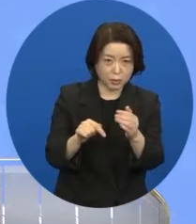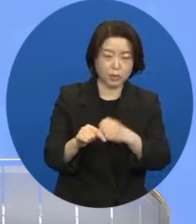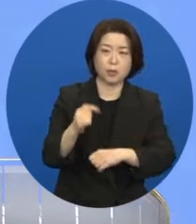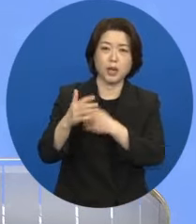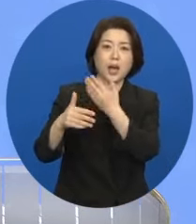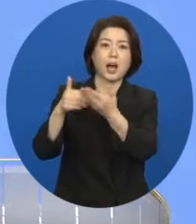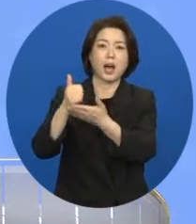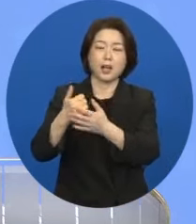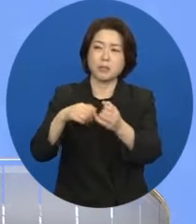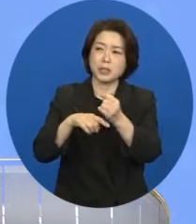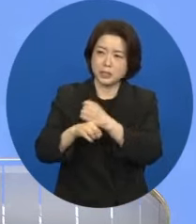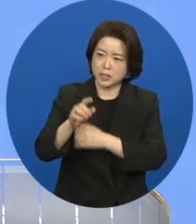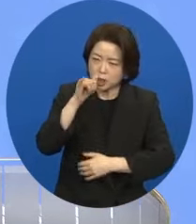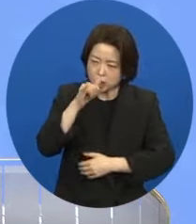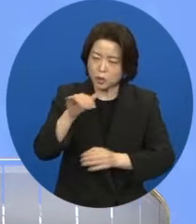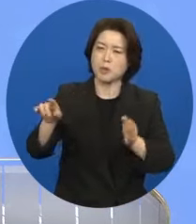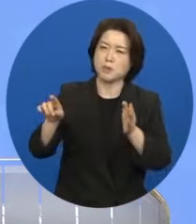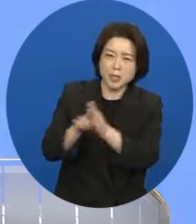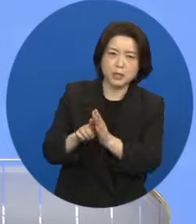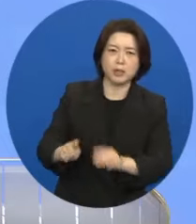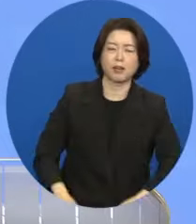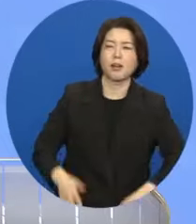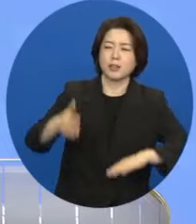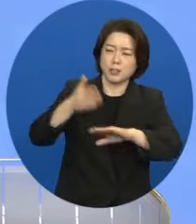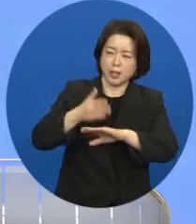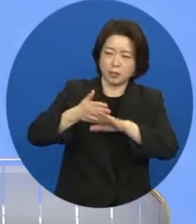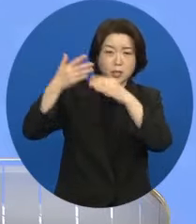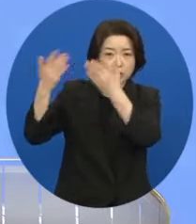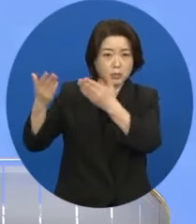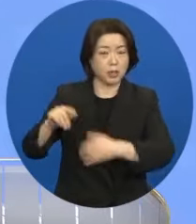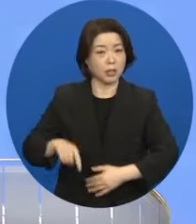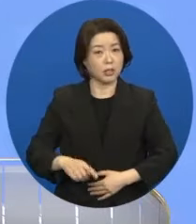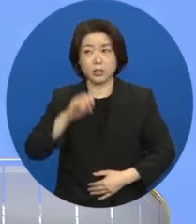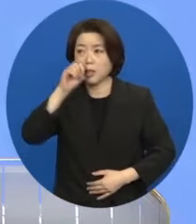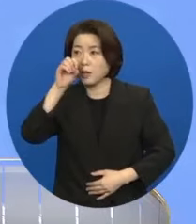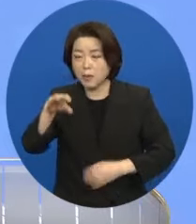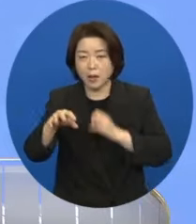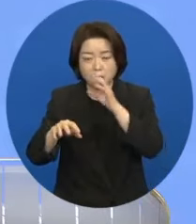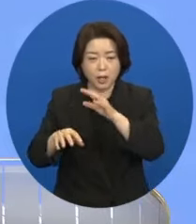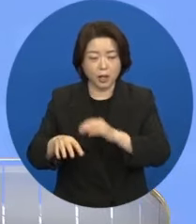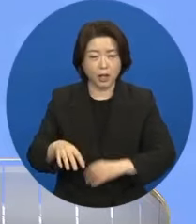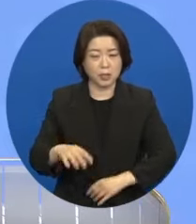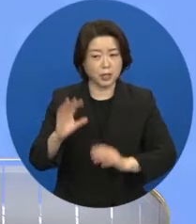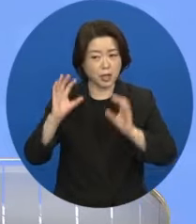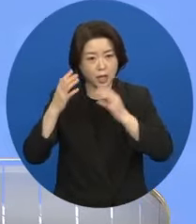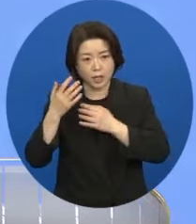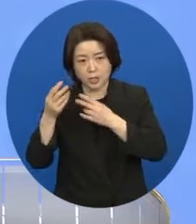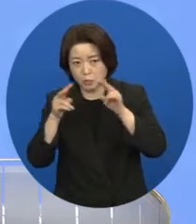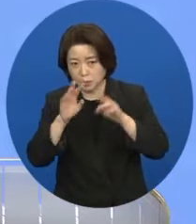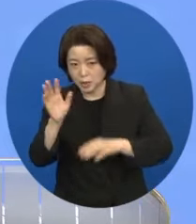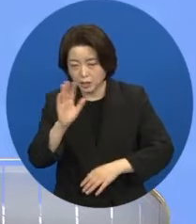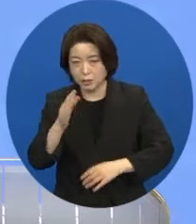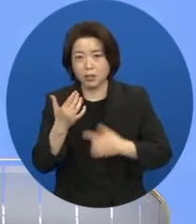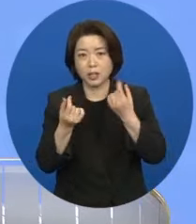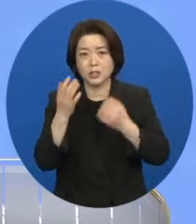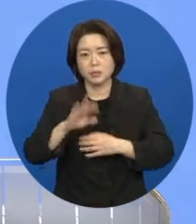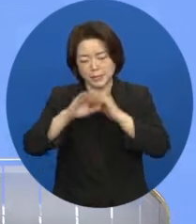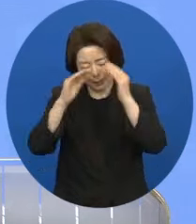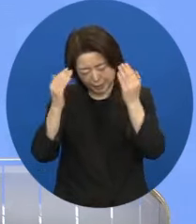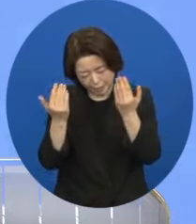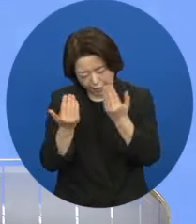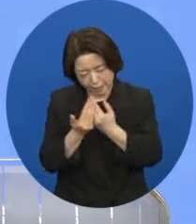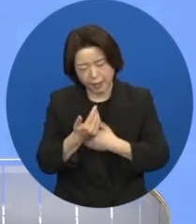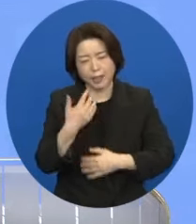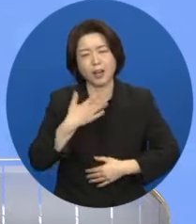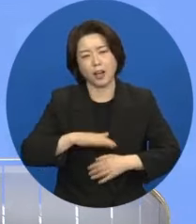하나님의 뜻이 있음을 신뢰하니 감사합니다 하면요 아이들이 안 보는 것 같지만 다 봐요 부모님이이